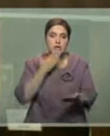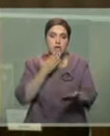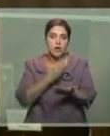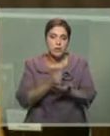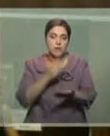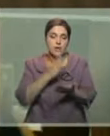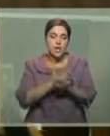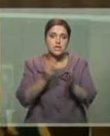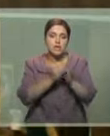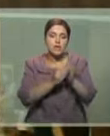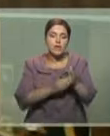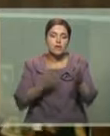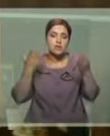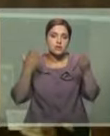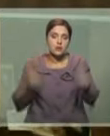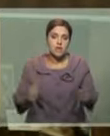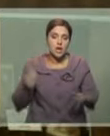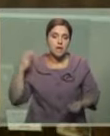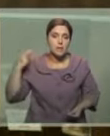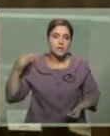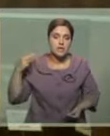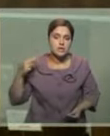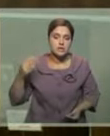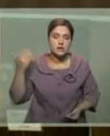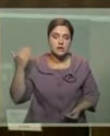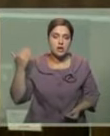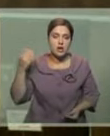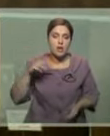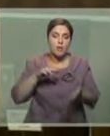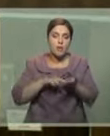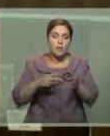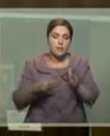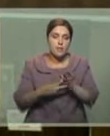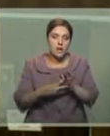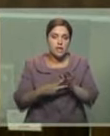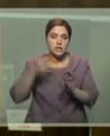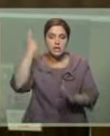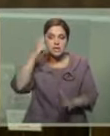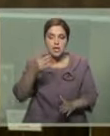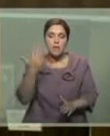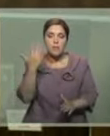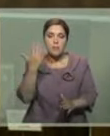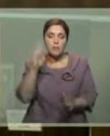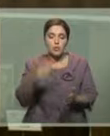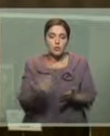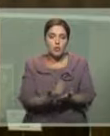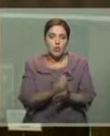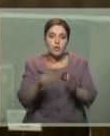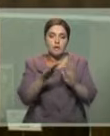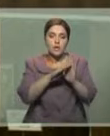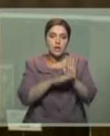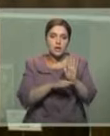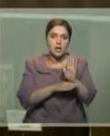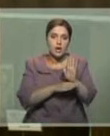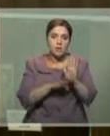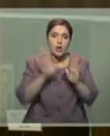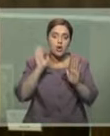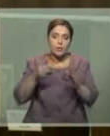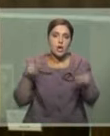модернизационную повестку. Президентская инициатива «Иди пяти национальных реформ», которая вылилась в конкретный